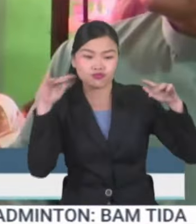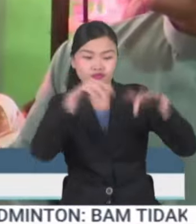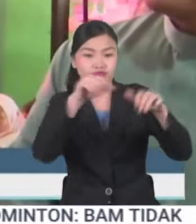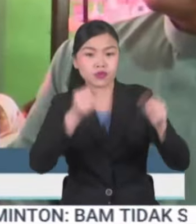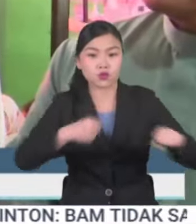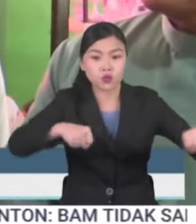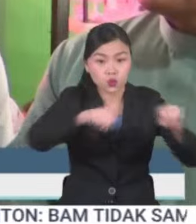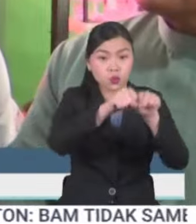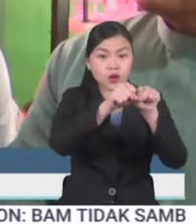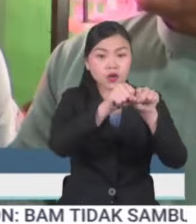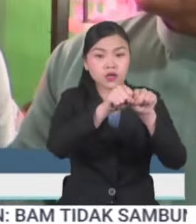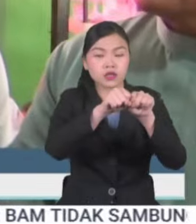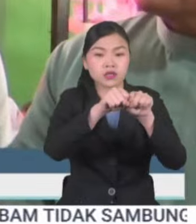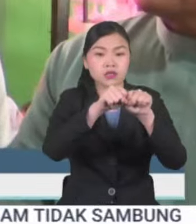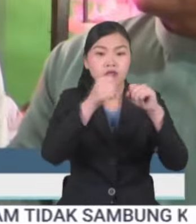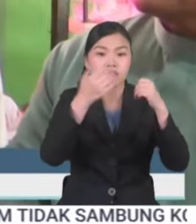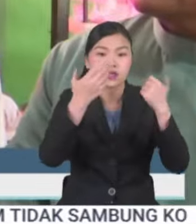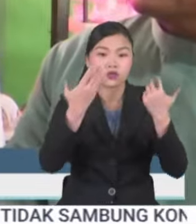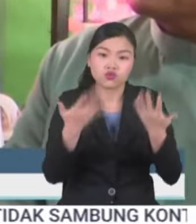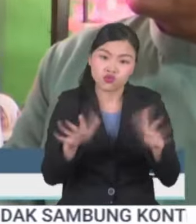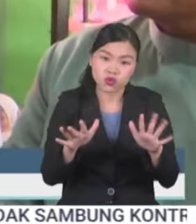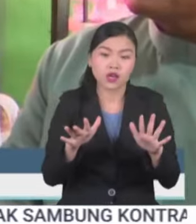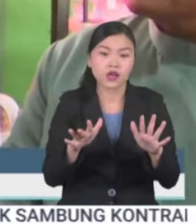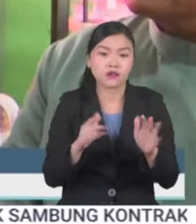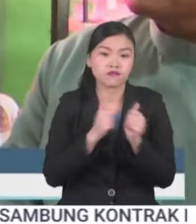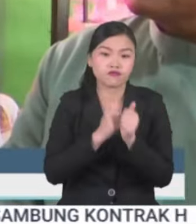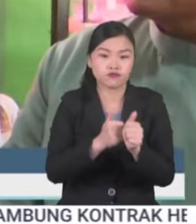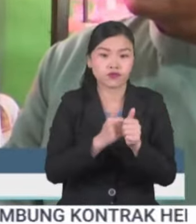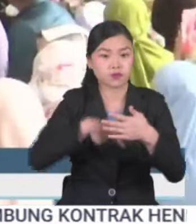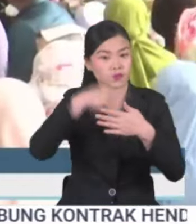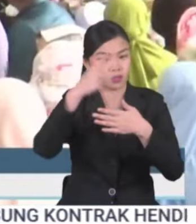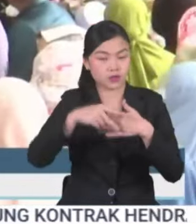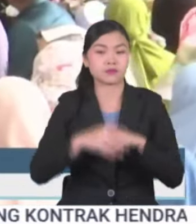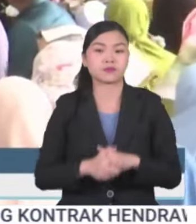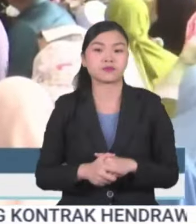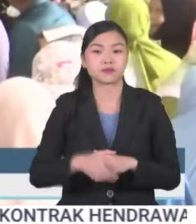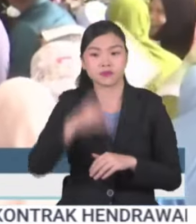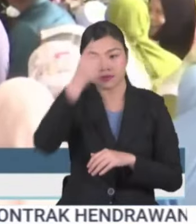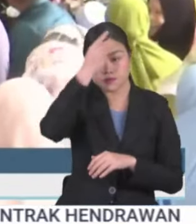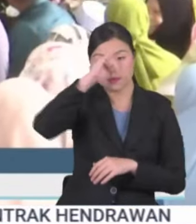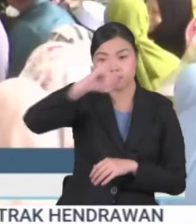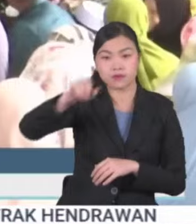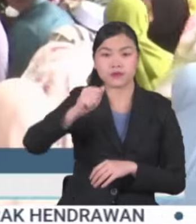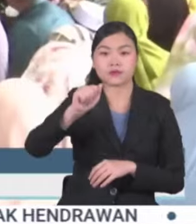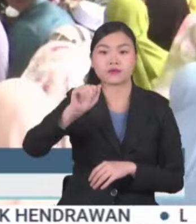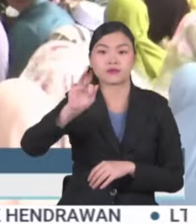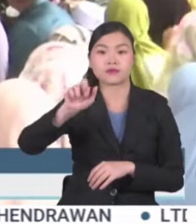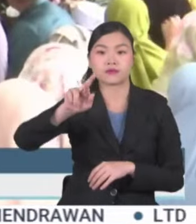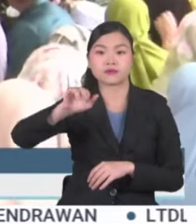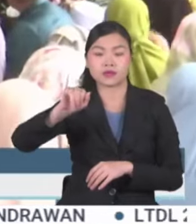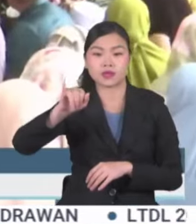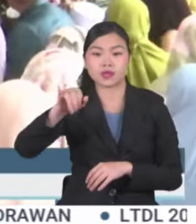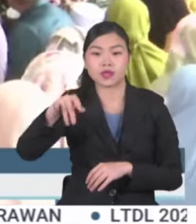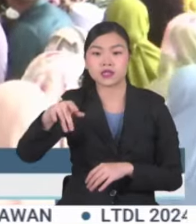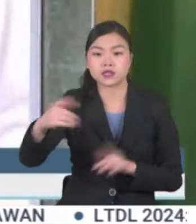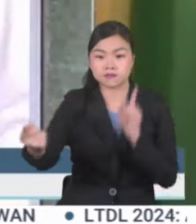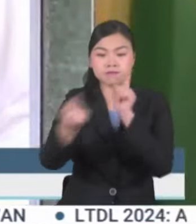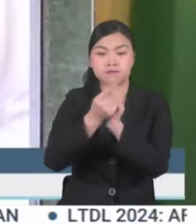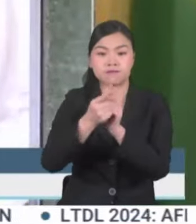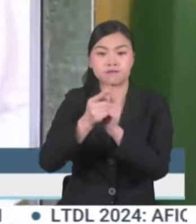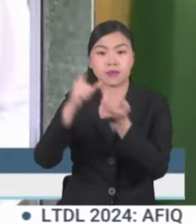saya telah ikut selama sambutan dalam Maulid Rasul ni Datuk Jafari ditemui pemberita Sempena sambutan Mauludin